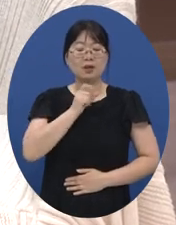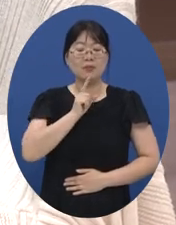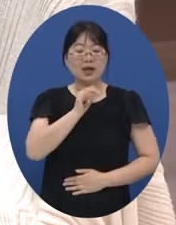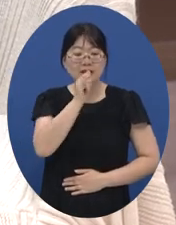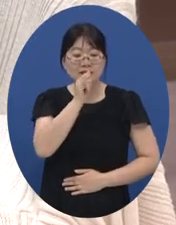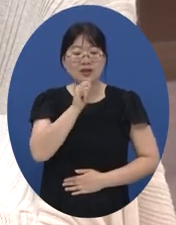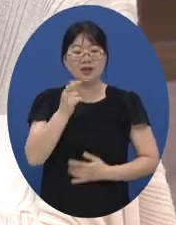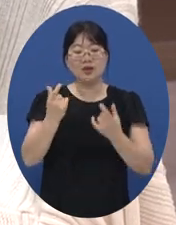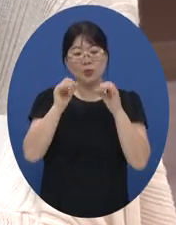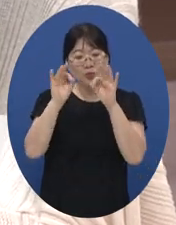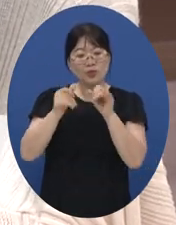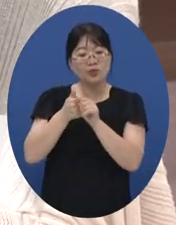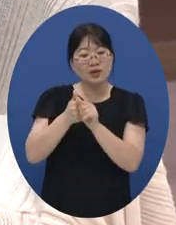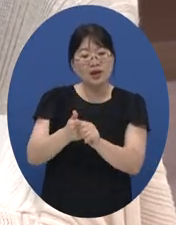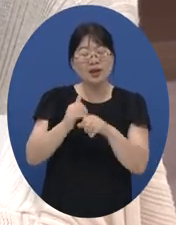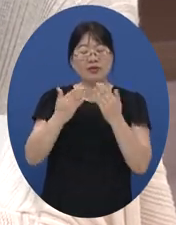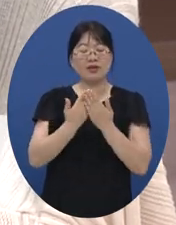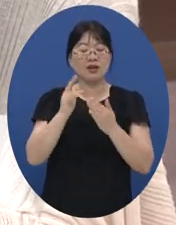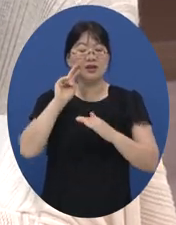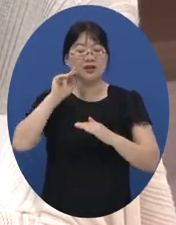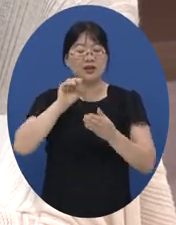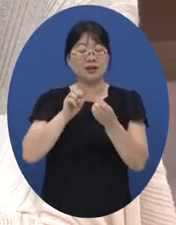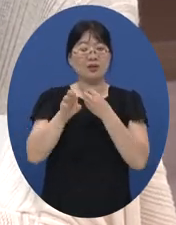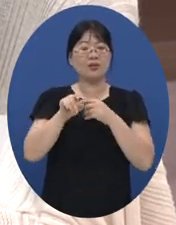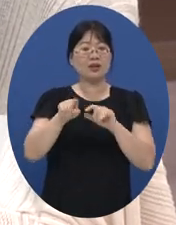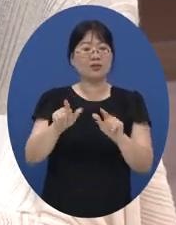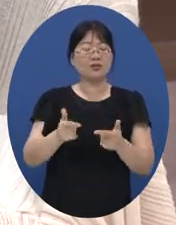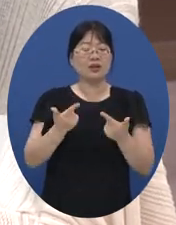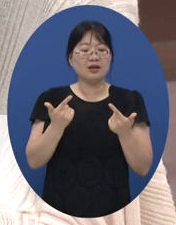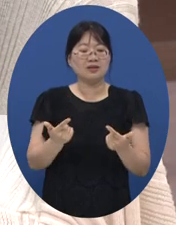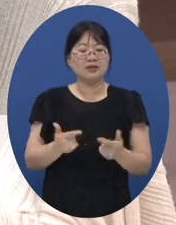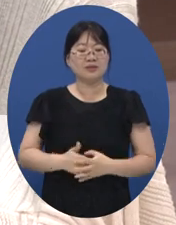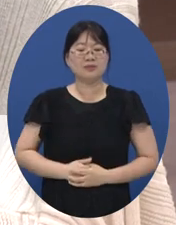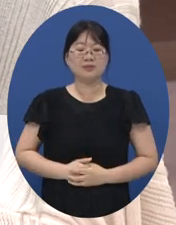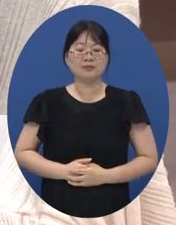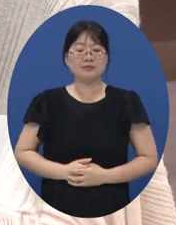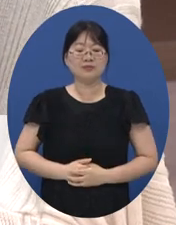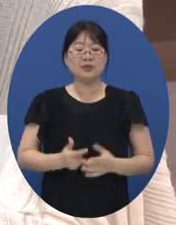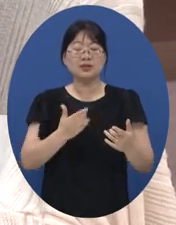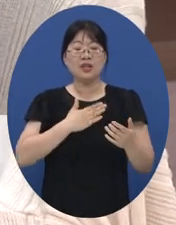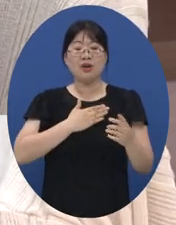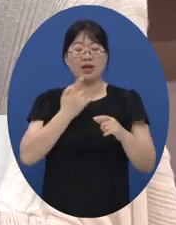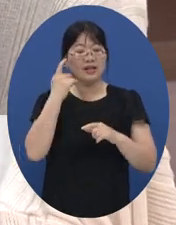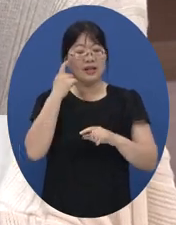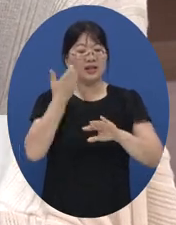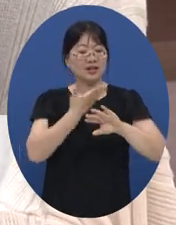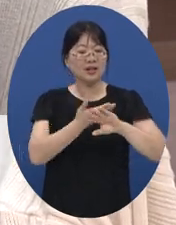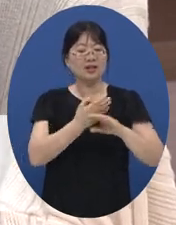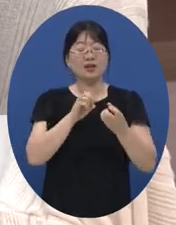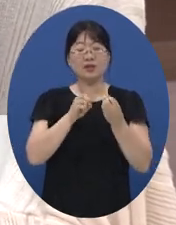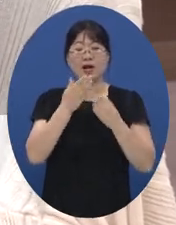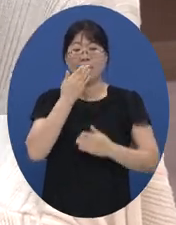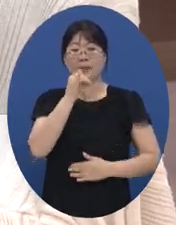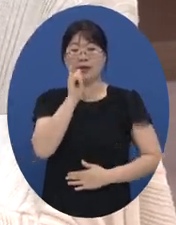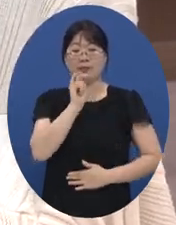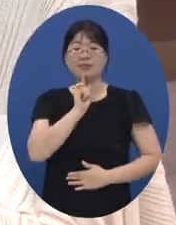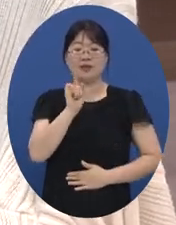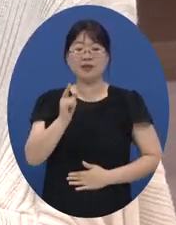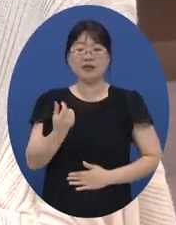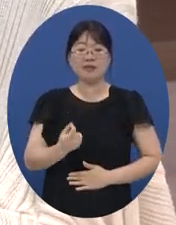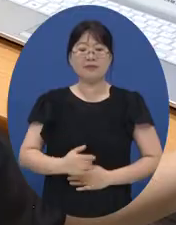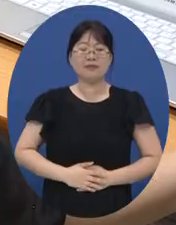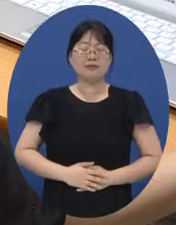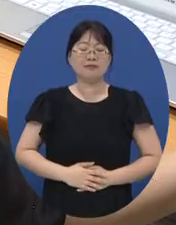보이는거 에 따라서 럼 다 풀리게 답을 하는 게 아니라 나와 생각이 다르게 답을 달 수